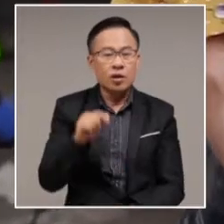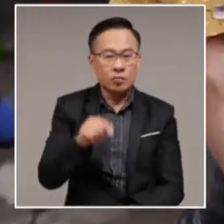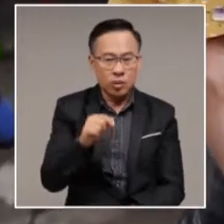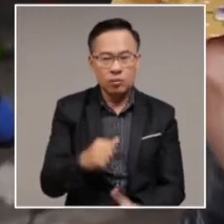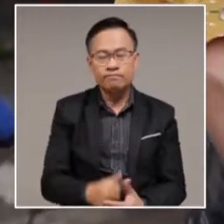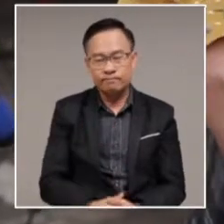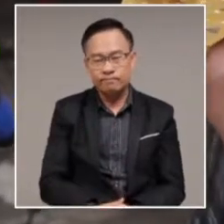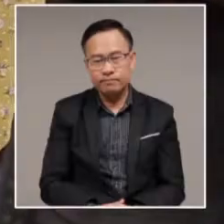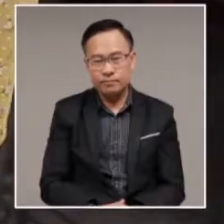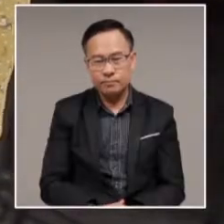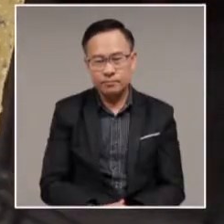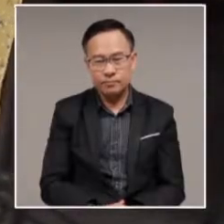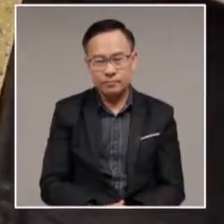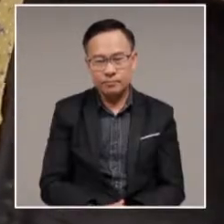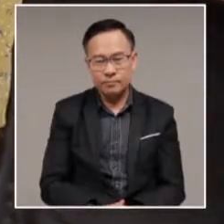ถึง5 ทุ่ม